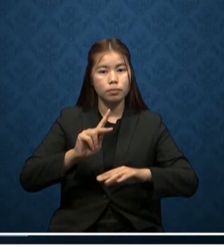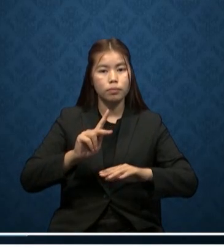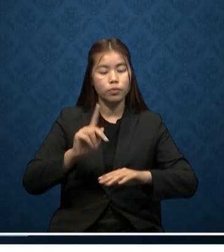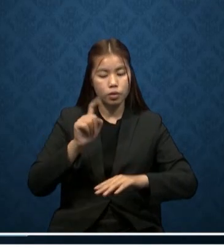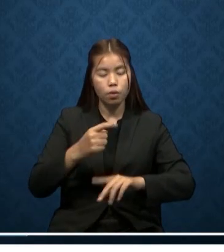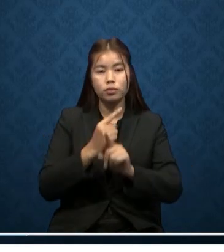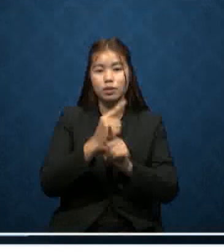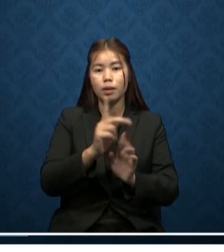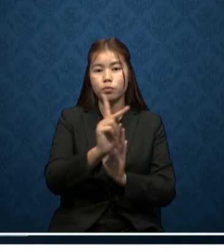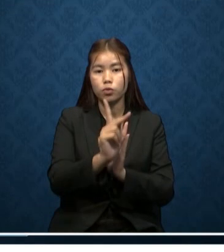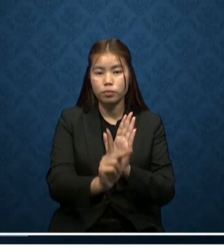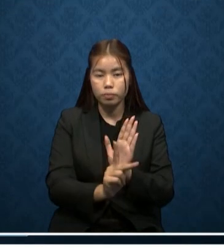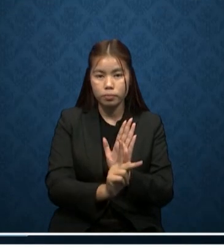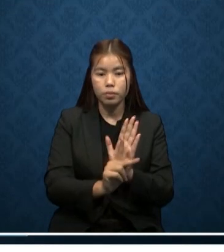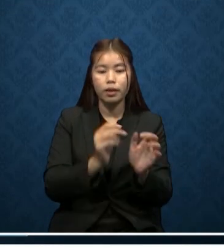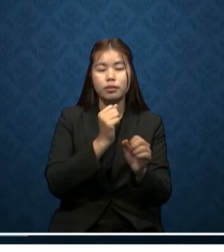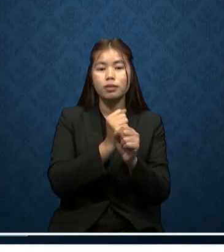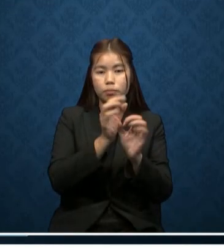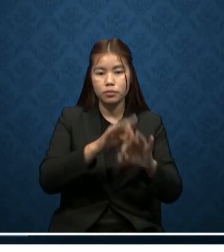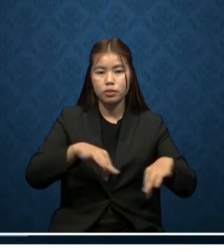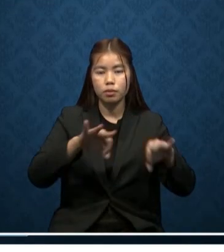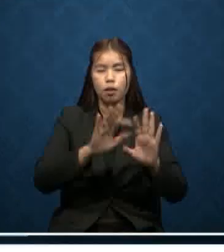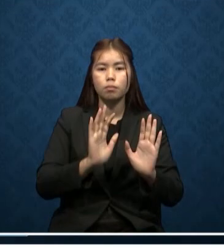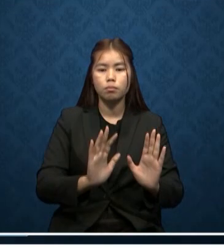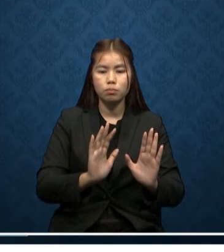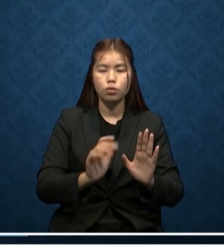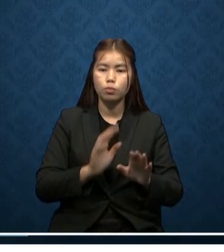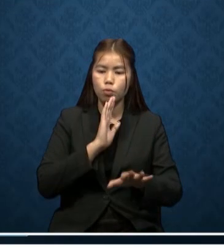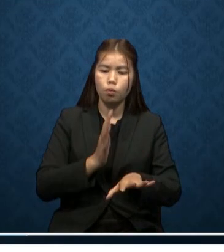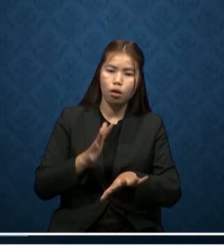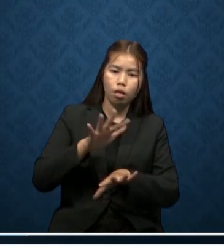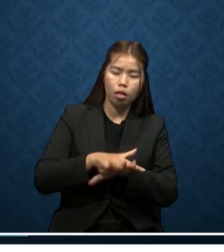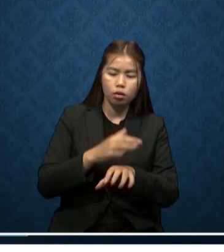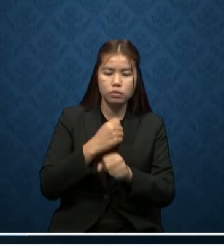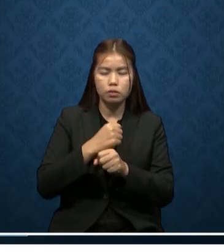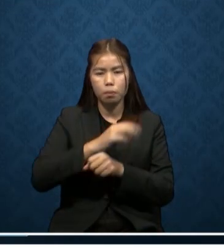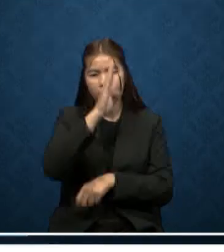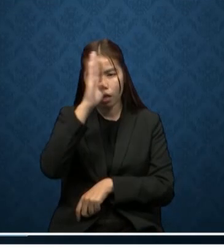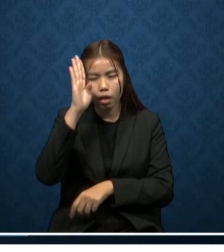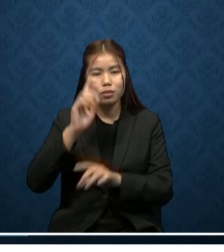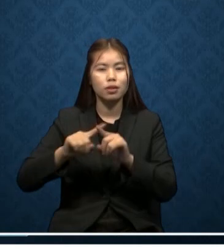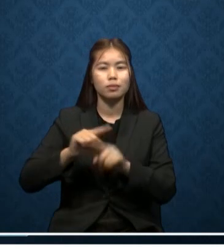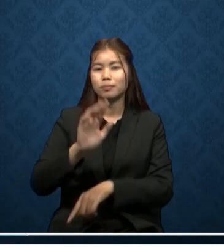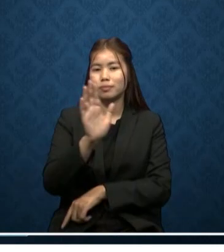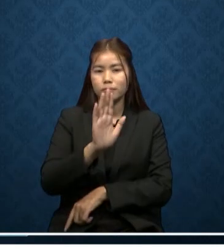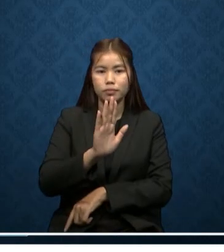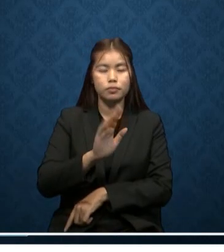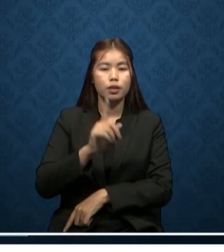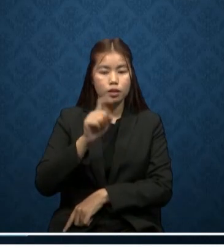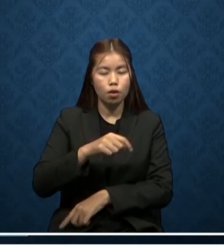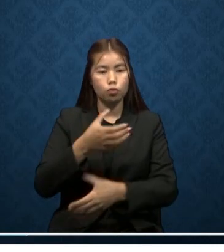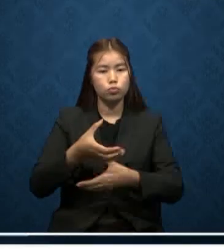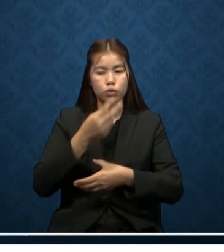หมายให้เท่าให้ทำเท่าที่จำเป็นแล้วไม่มีการซ้ำซ้อนข้อ 4ครับหน่วยงานต้องทบทวนความเกี่ยวข้องของ